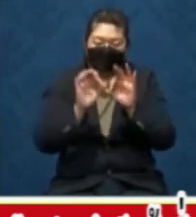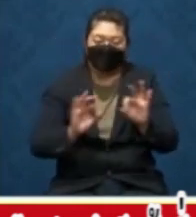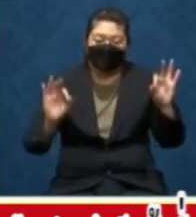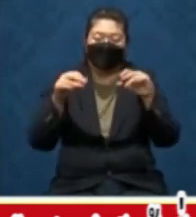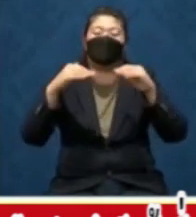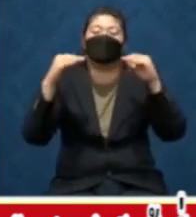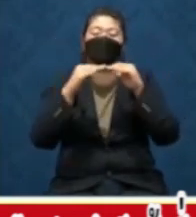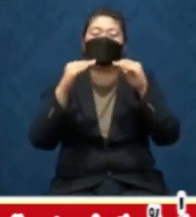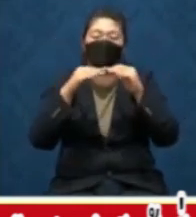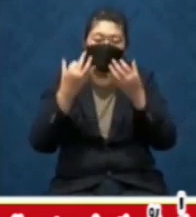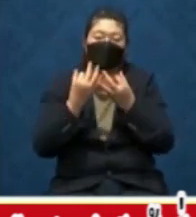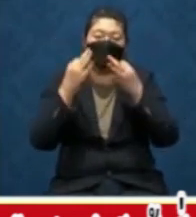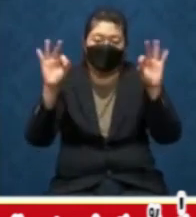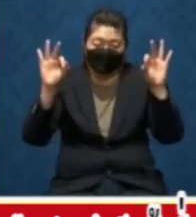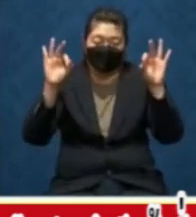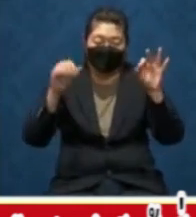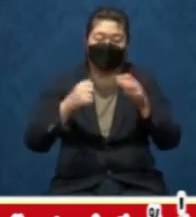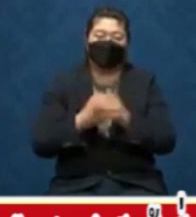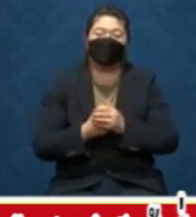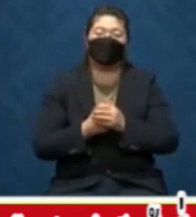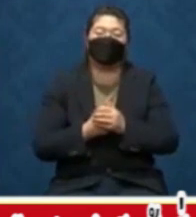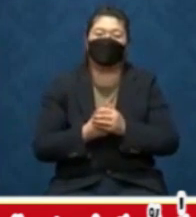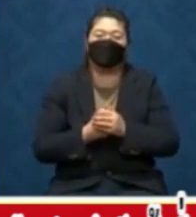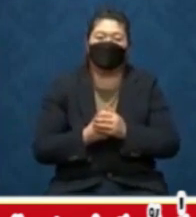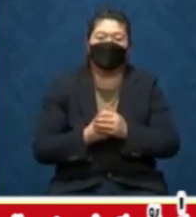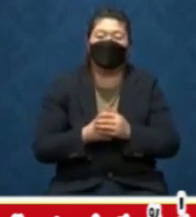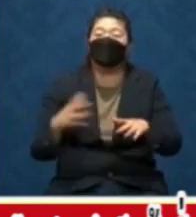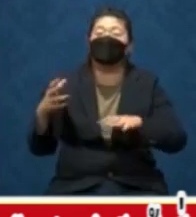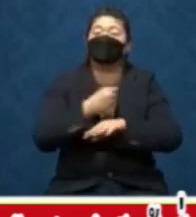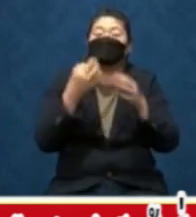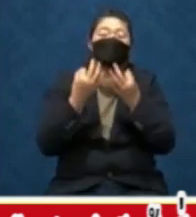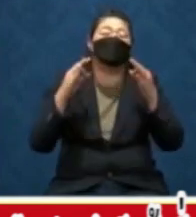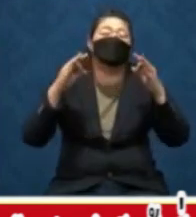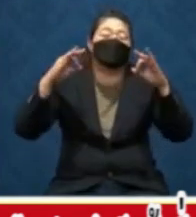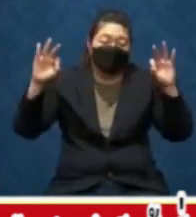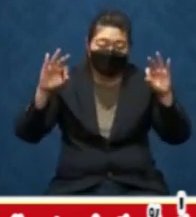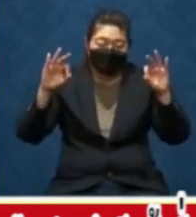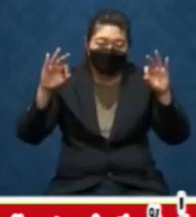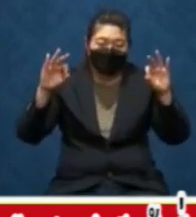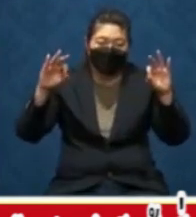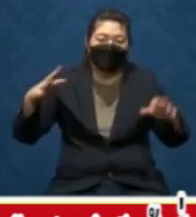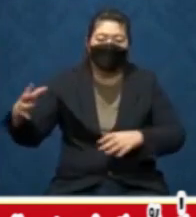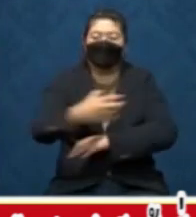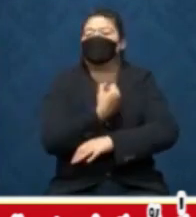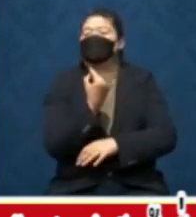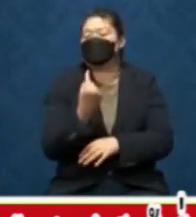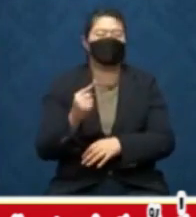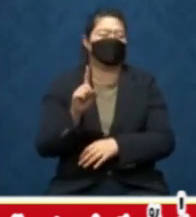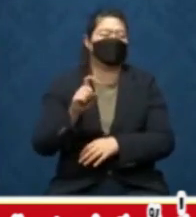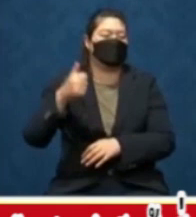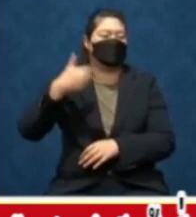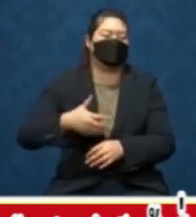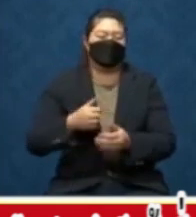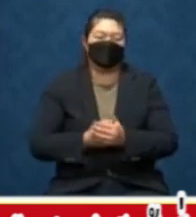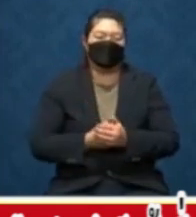และนอกจากนั้นนะคะอำนาจจะต้องเป็นอันมากที่อิสระปราศจากอำนาจใดอำนาจหนึ่งนำซึ่งการ